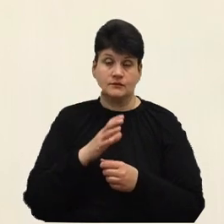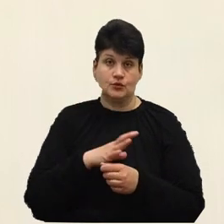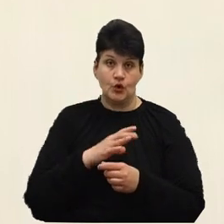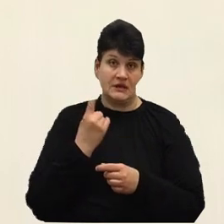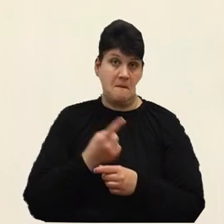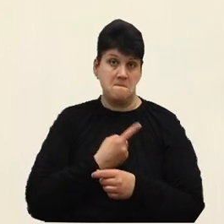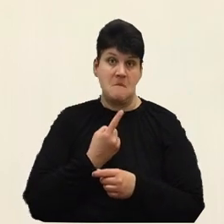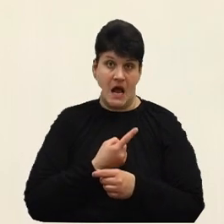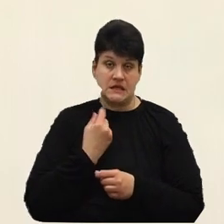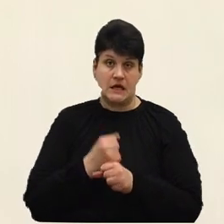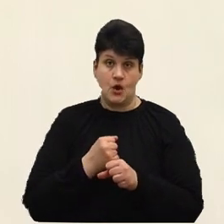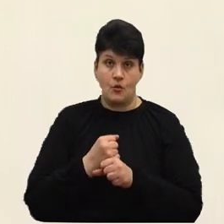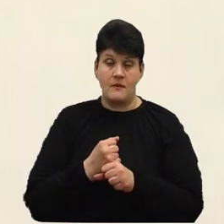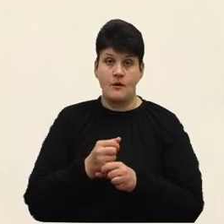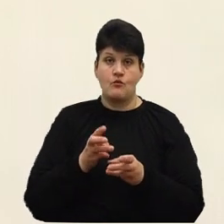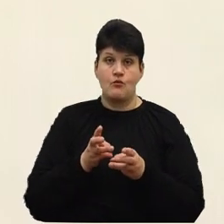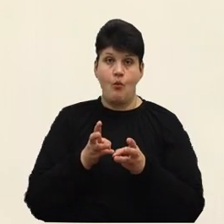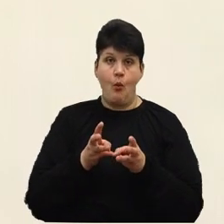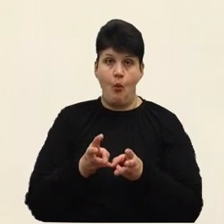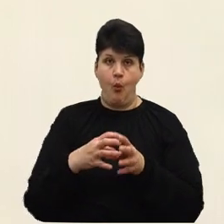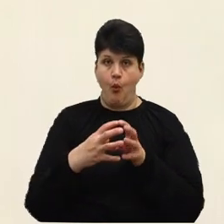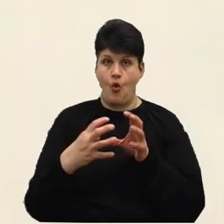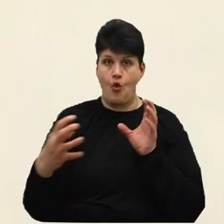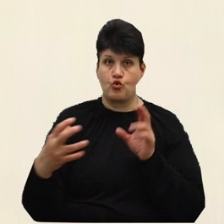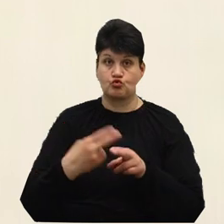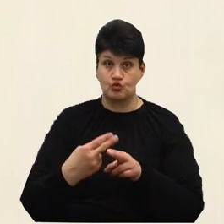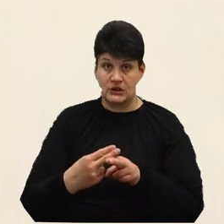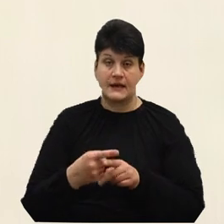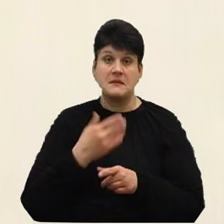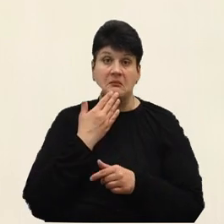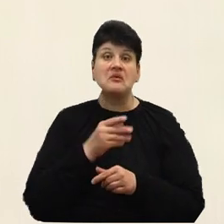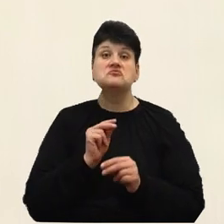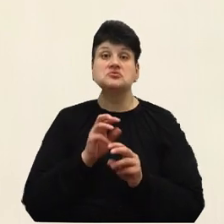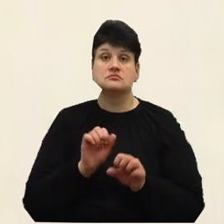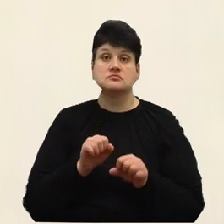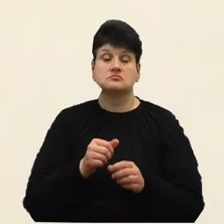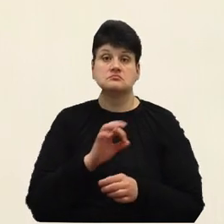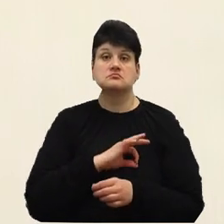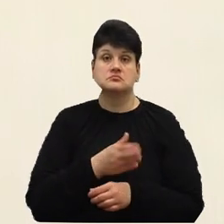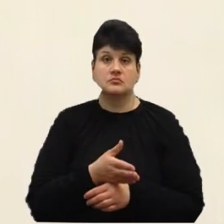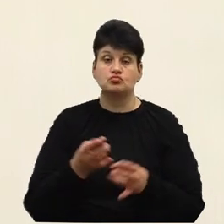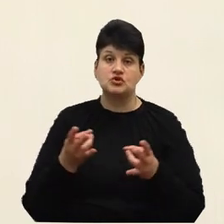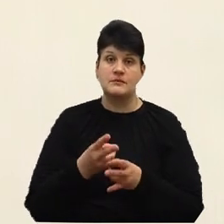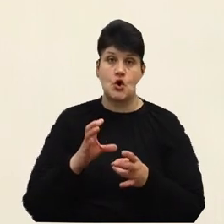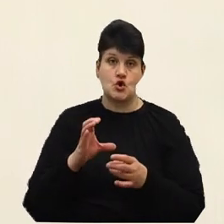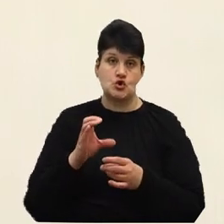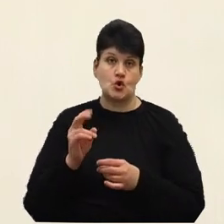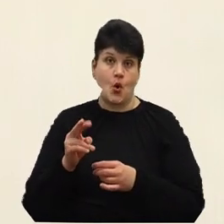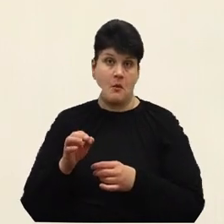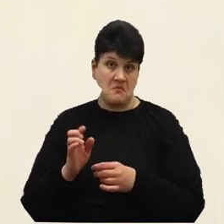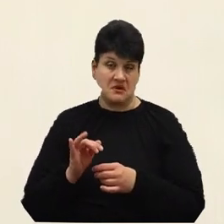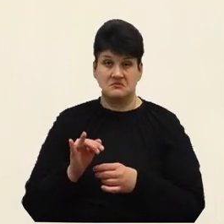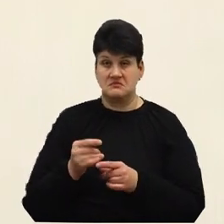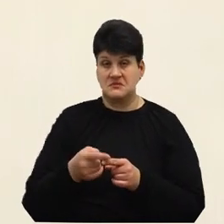який робив буржуйки для захисників, ми спитали, чим ми можемо бути корисні. І він сказав, потрібно скоби. Спочатку це